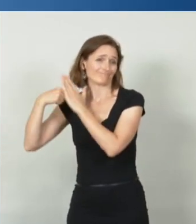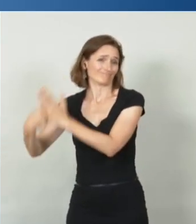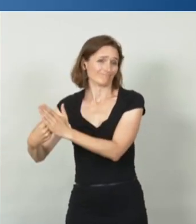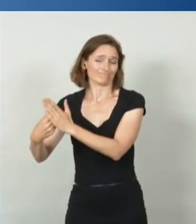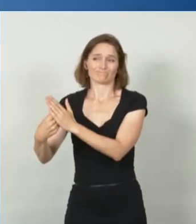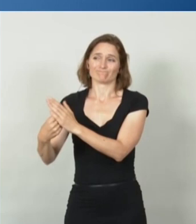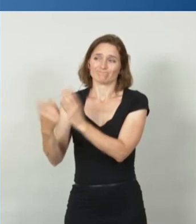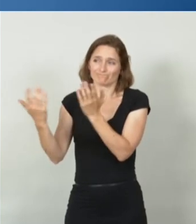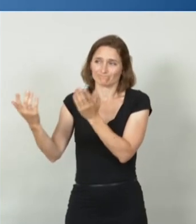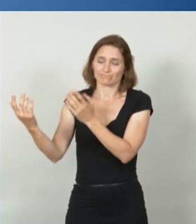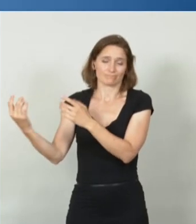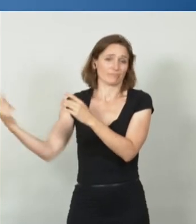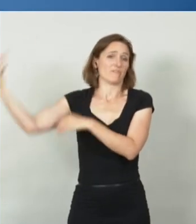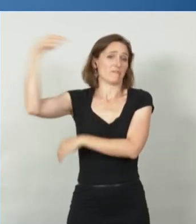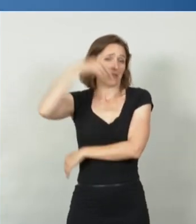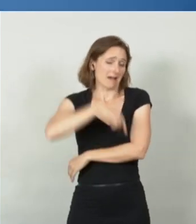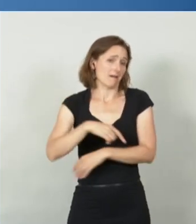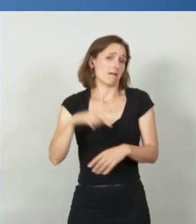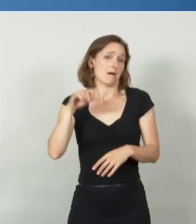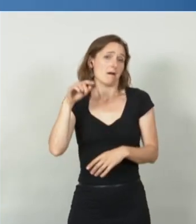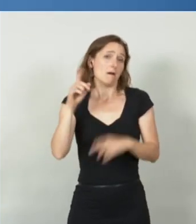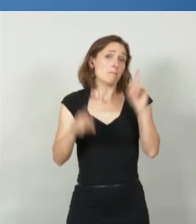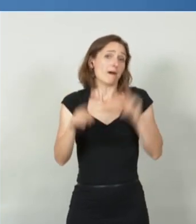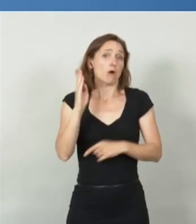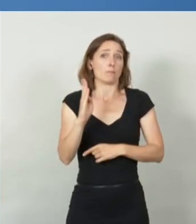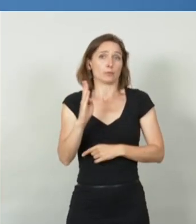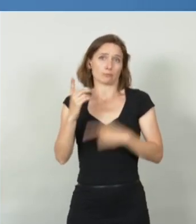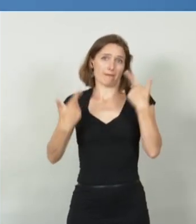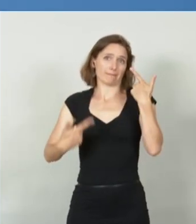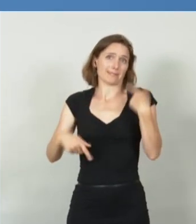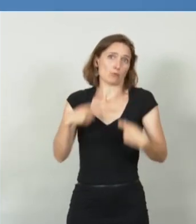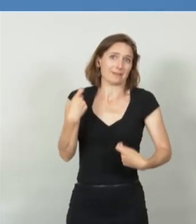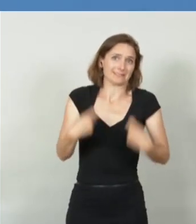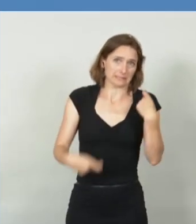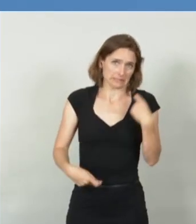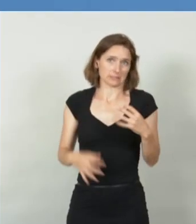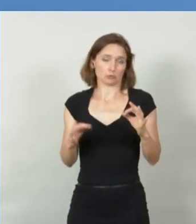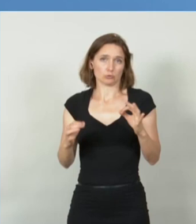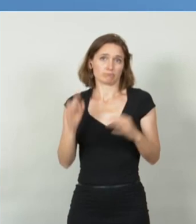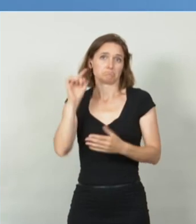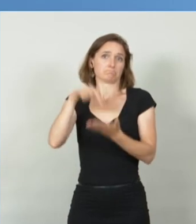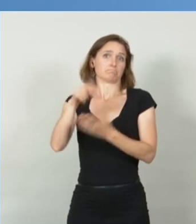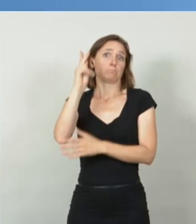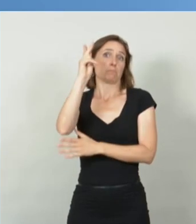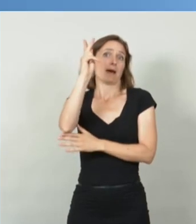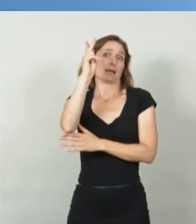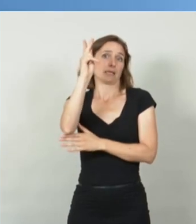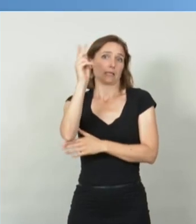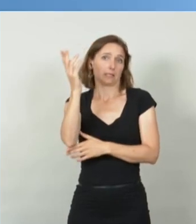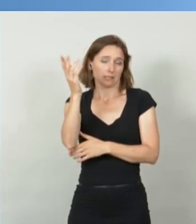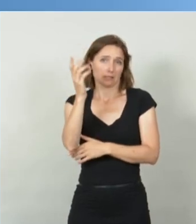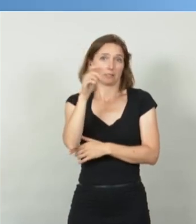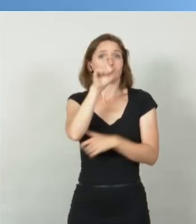la diplomatie qui s'impose ça a été le cas à Paris avec les représentants des